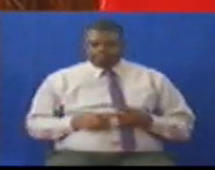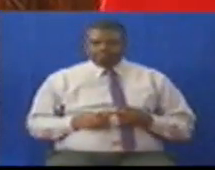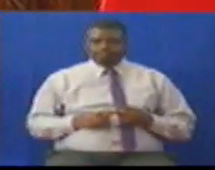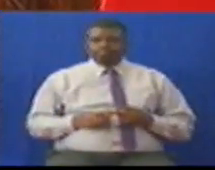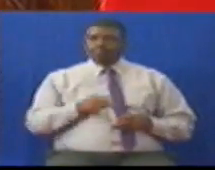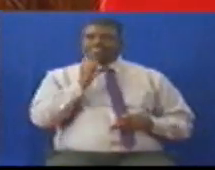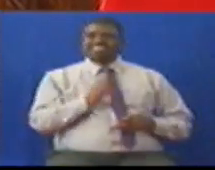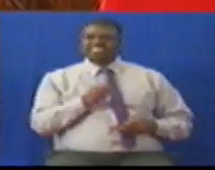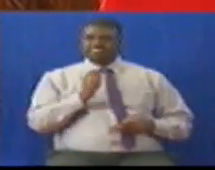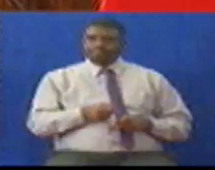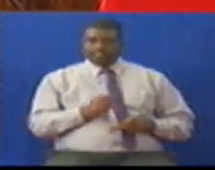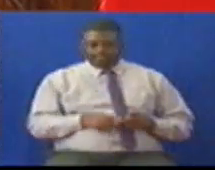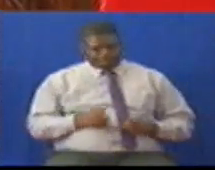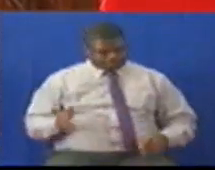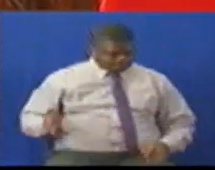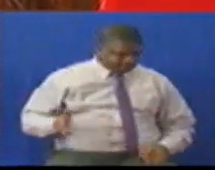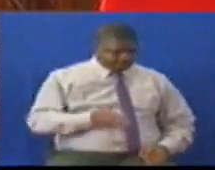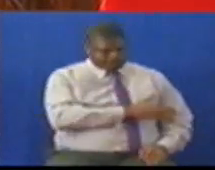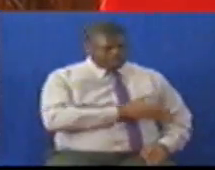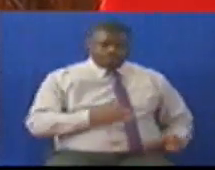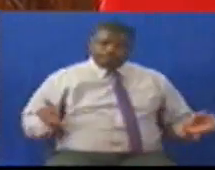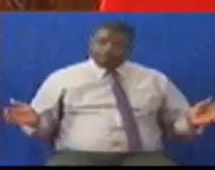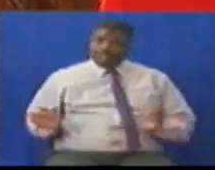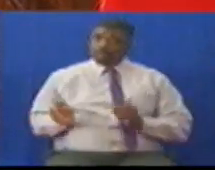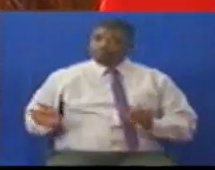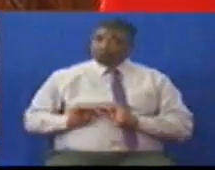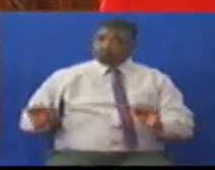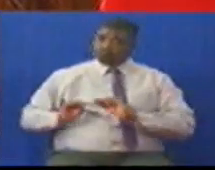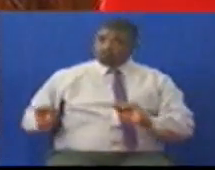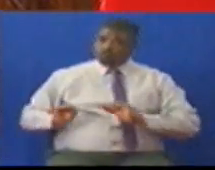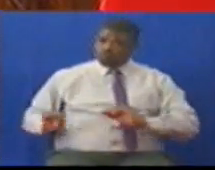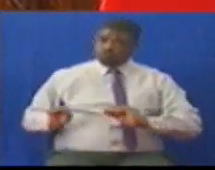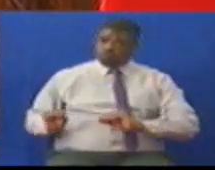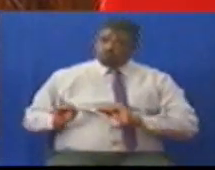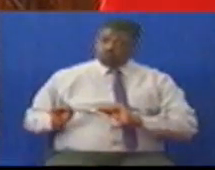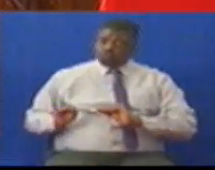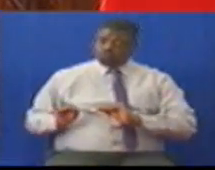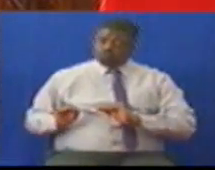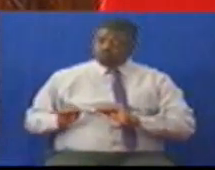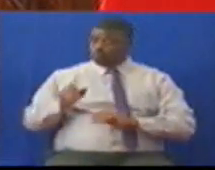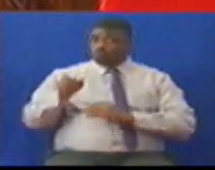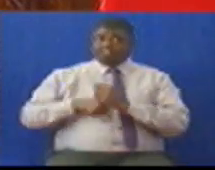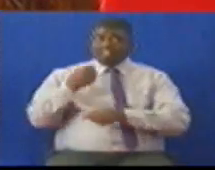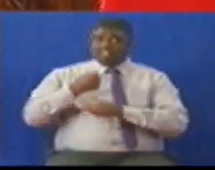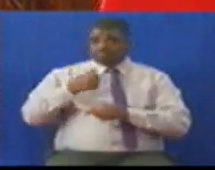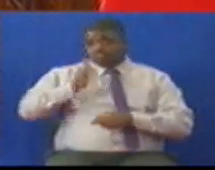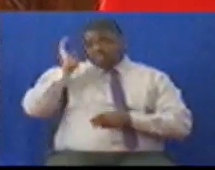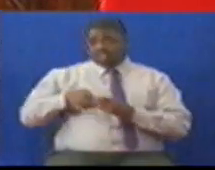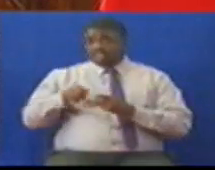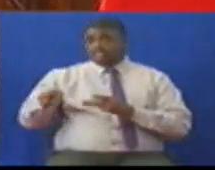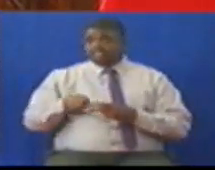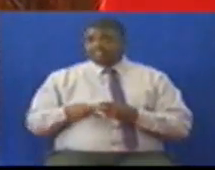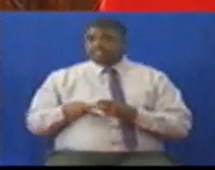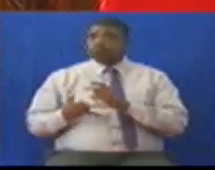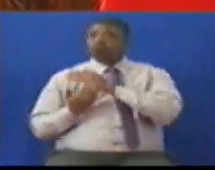Mheshimiwa Spika, mafunzo kwa watumishi wa umma. Mheshimiwa Spika, kutoa mafunzo ni jukumu la serikali. Hivyo kusomesha watumishi ni sawa na